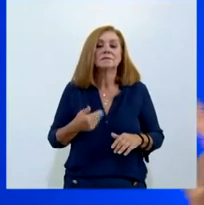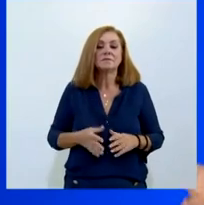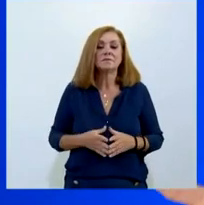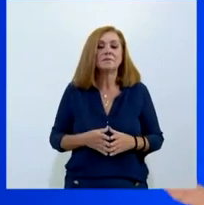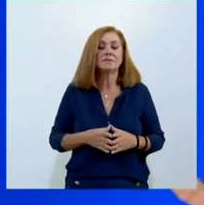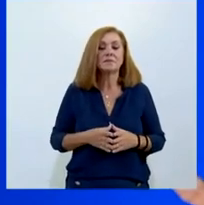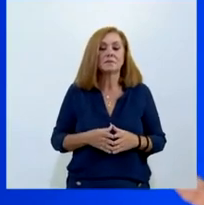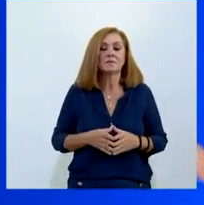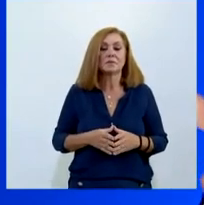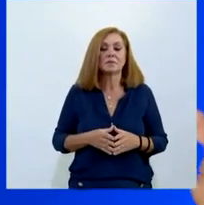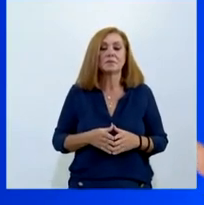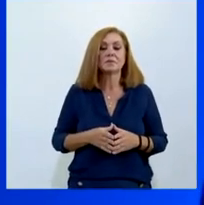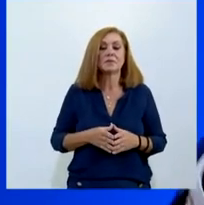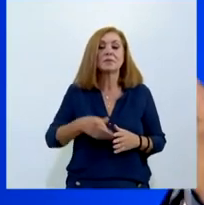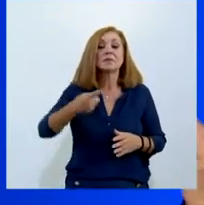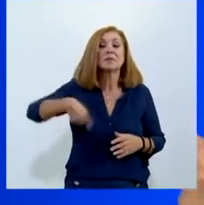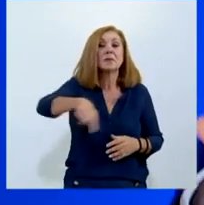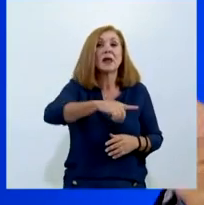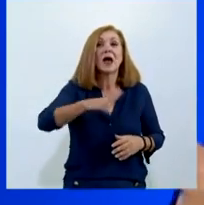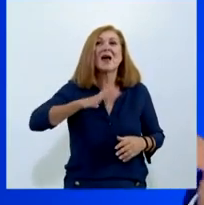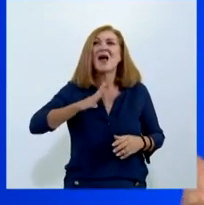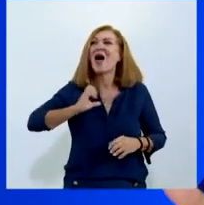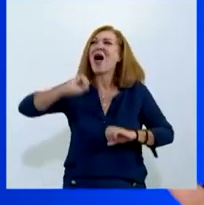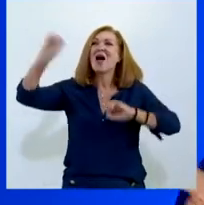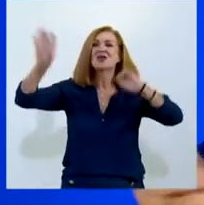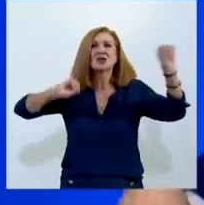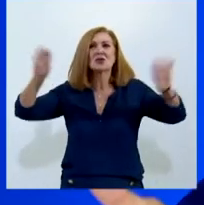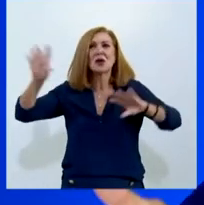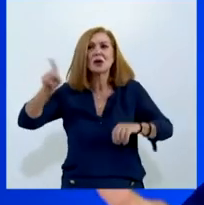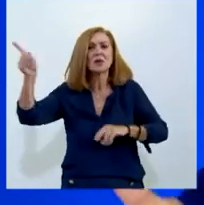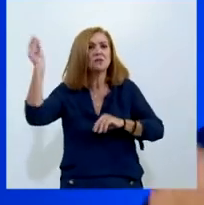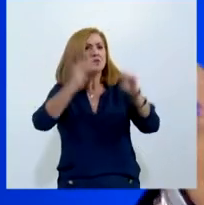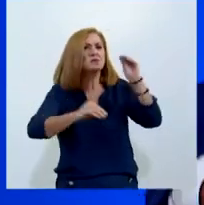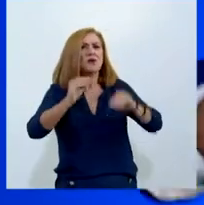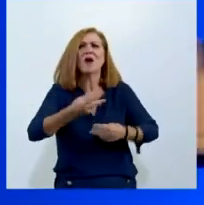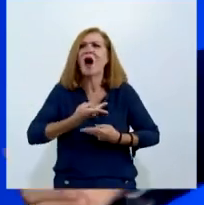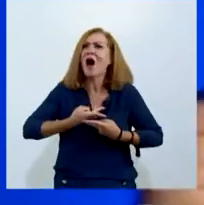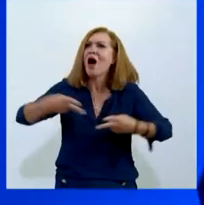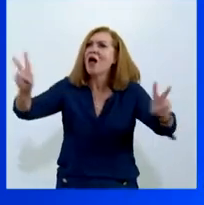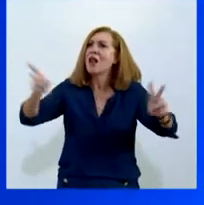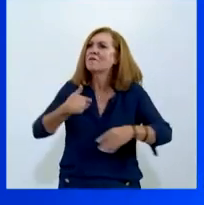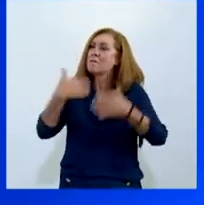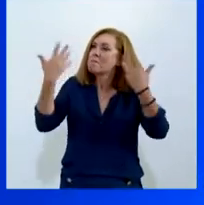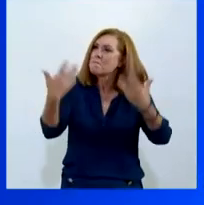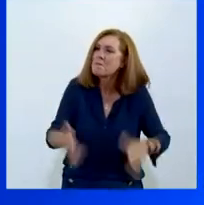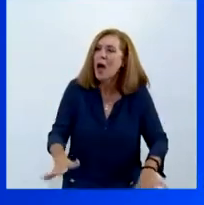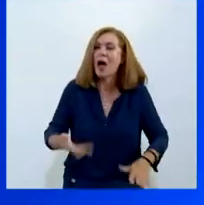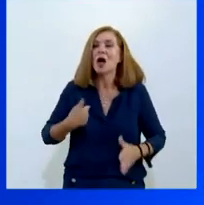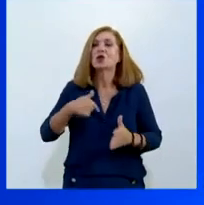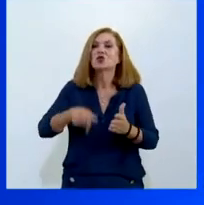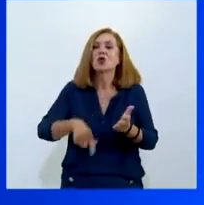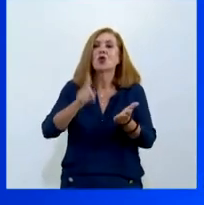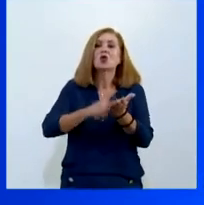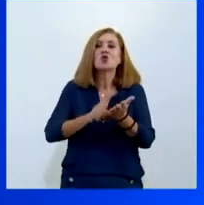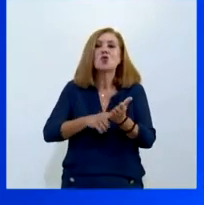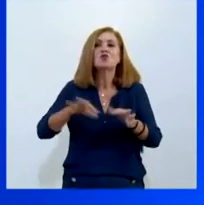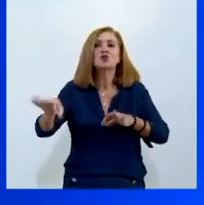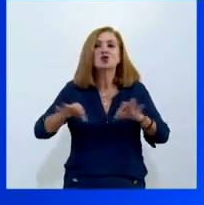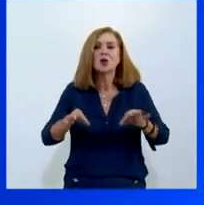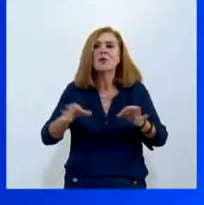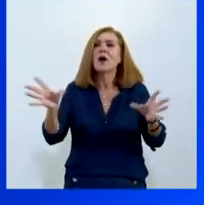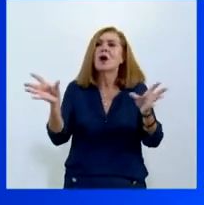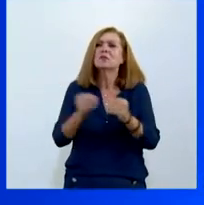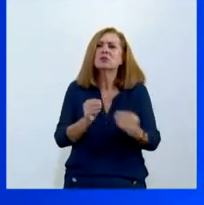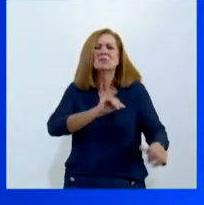δώσαμε τη δυνατότητα στους συμπολίτες μας από το εξωτερικό να ψηφίζουν χωρίς περιορισμούς. Φέρνουμε ήδη σημαντικά νομοσχέδια που κάνουν μεγάλες τομές